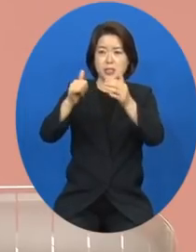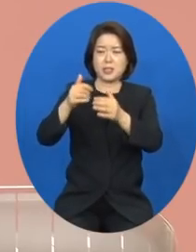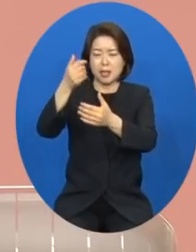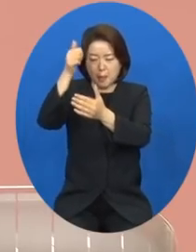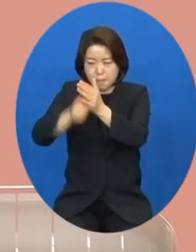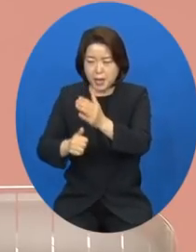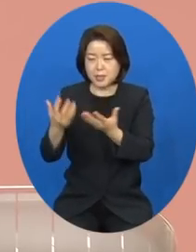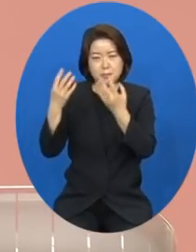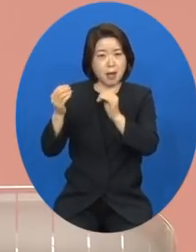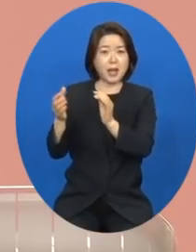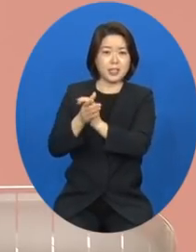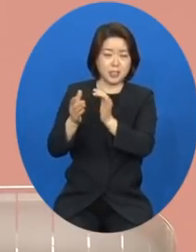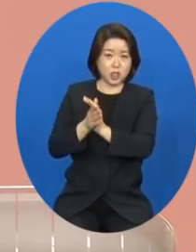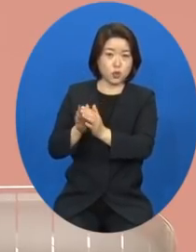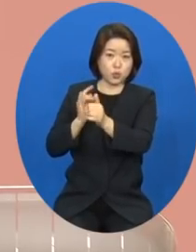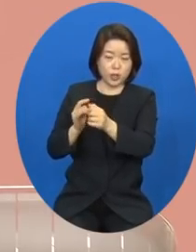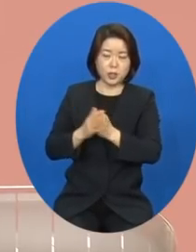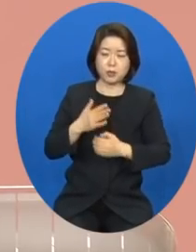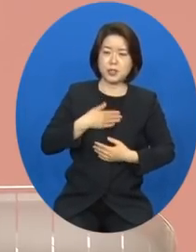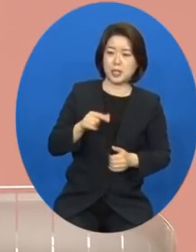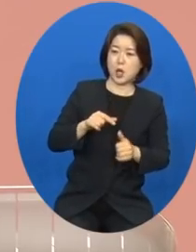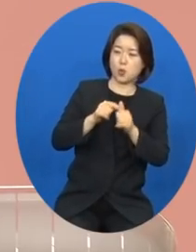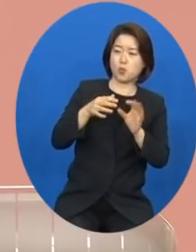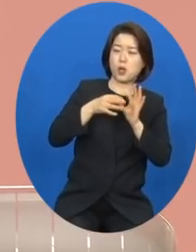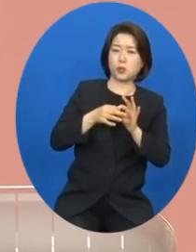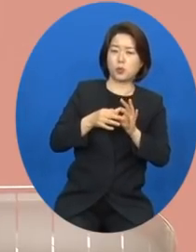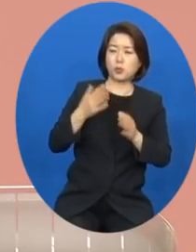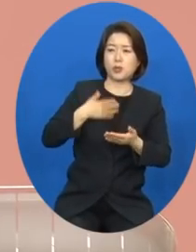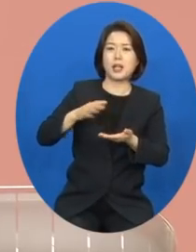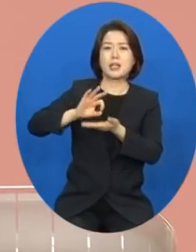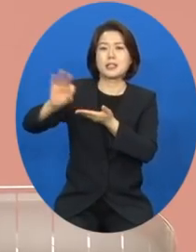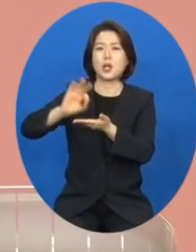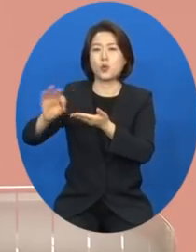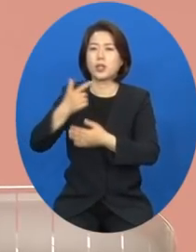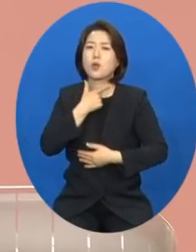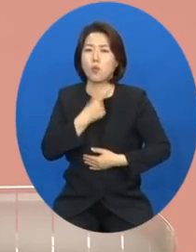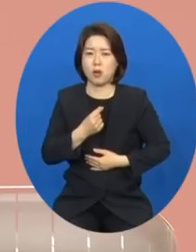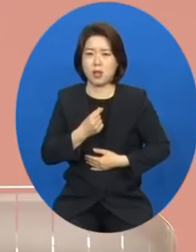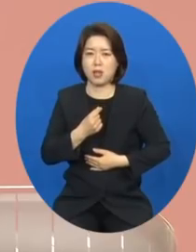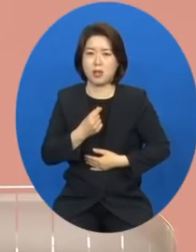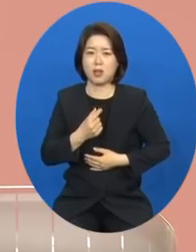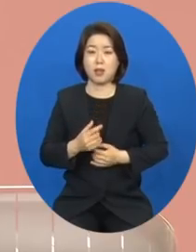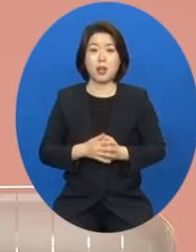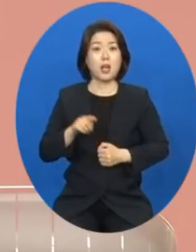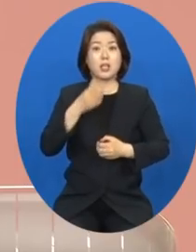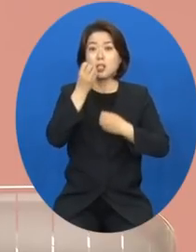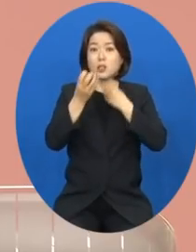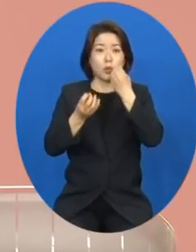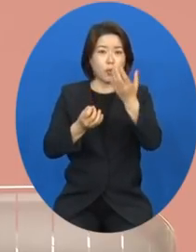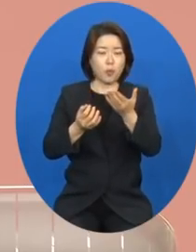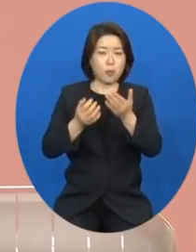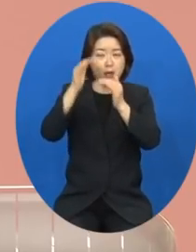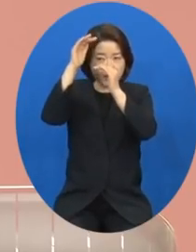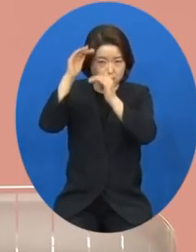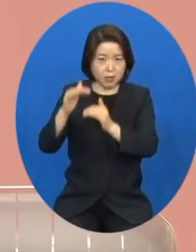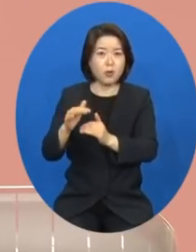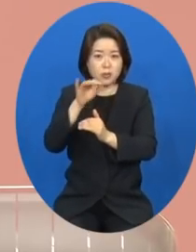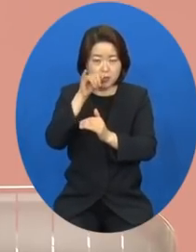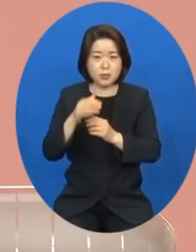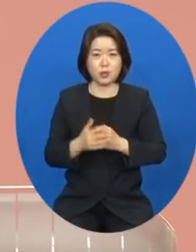신부들에게 도 제가 그 원 의 도구로 사용되기를 원합니다 그런 고백을 하시고